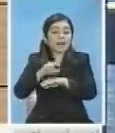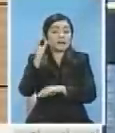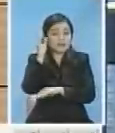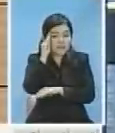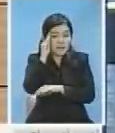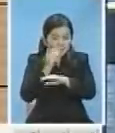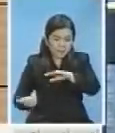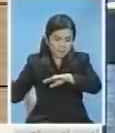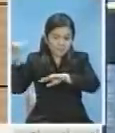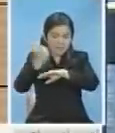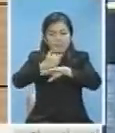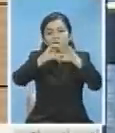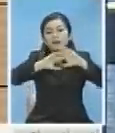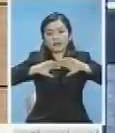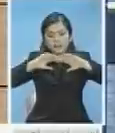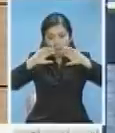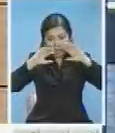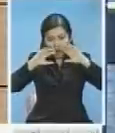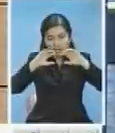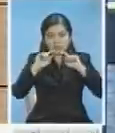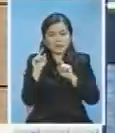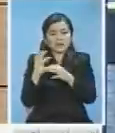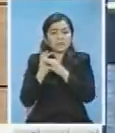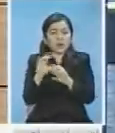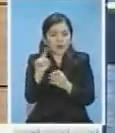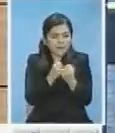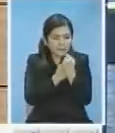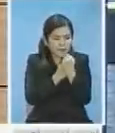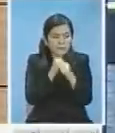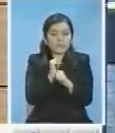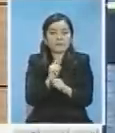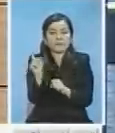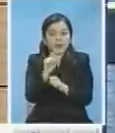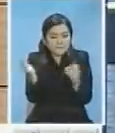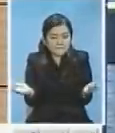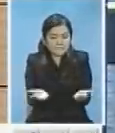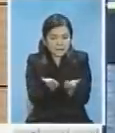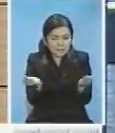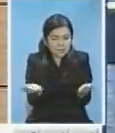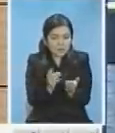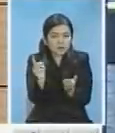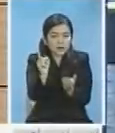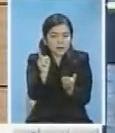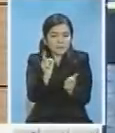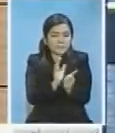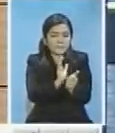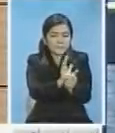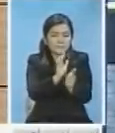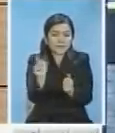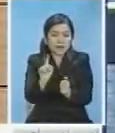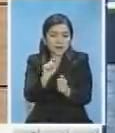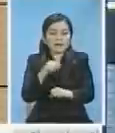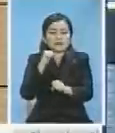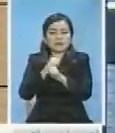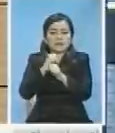เป็นรัฐบาลไม่นานเรื่องของความพยายามในการที่จะผลักดันให้มีการออกวีซ่า